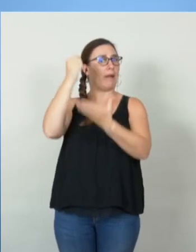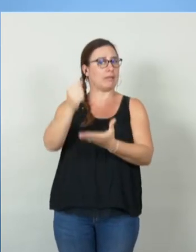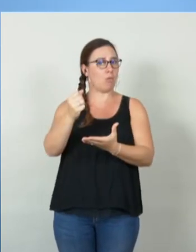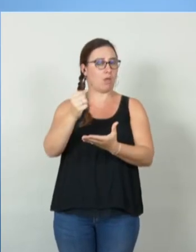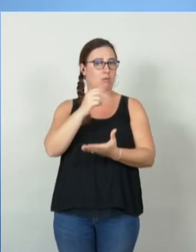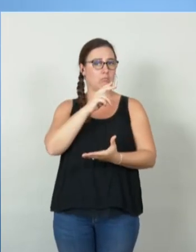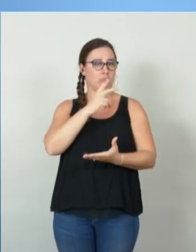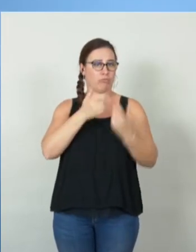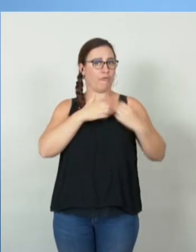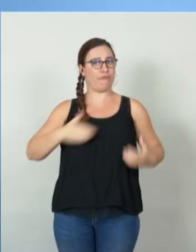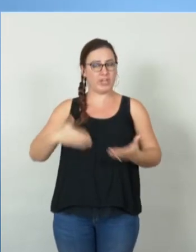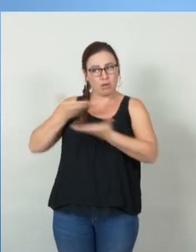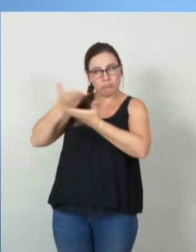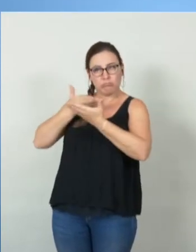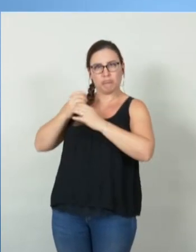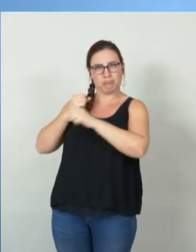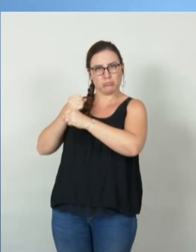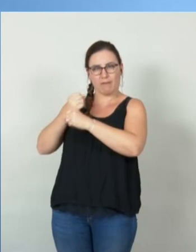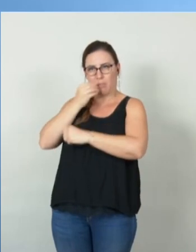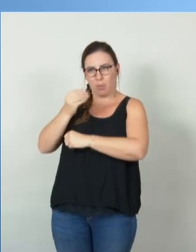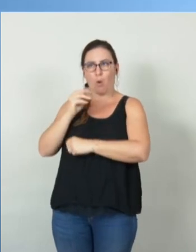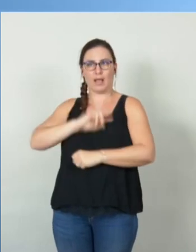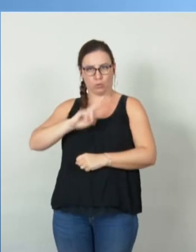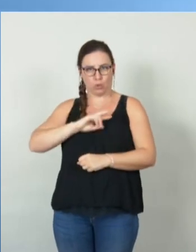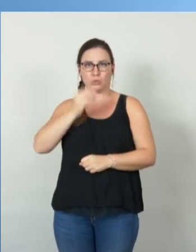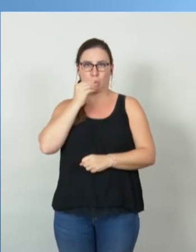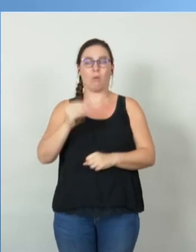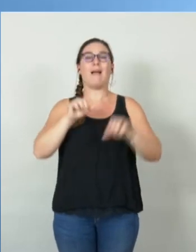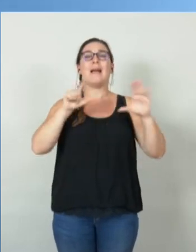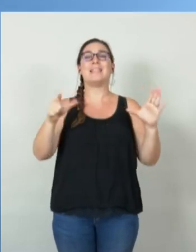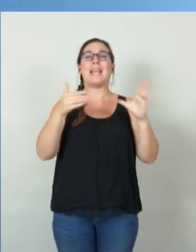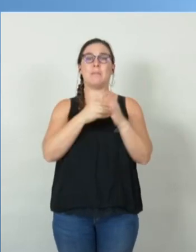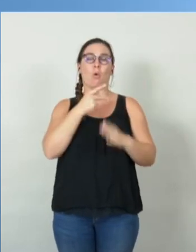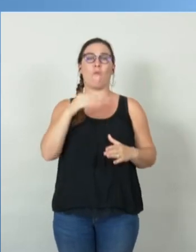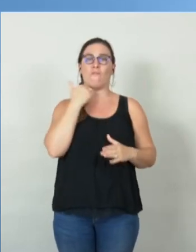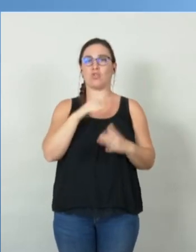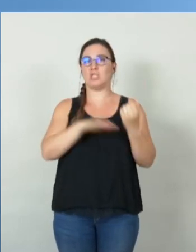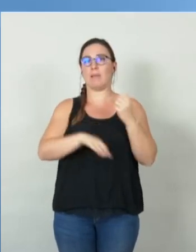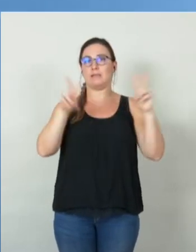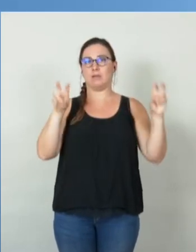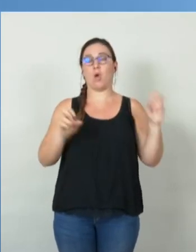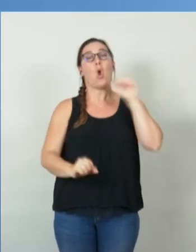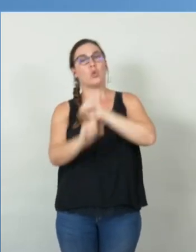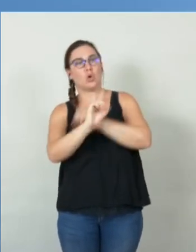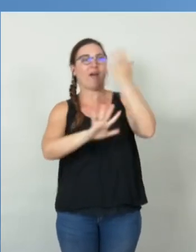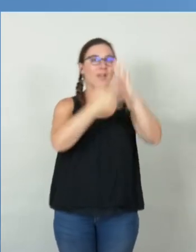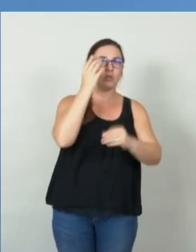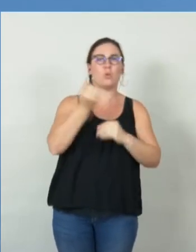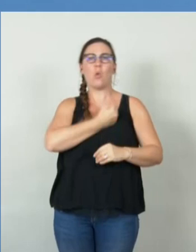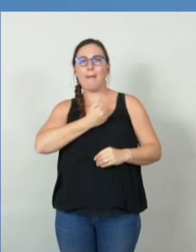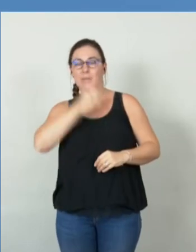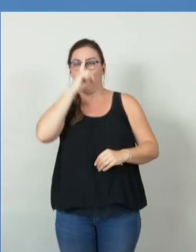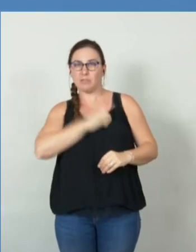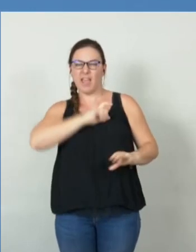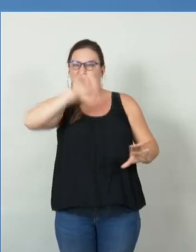et la franchise de base elle est de 7000 euros sauf quand il y a incendie ou vandalisme ou cela